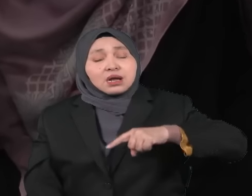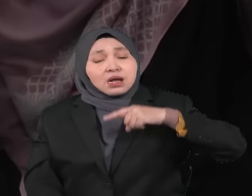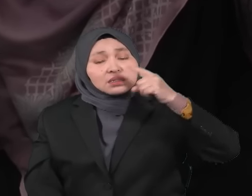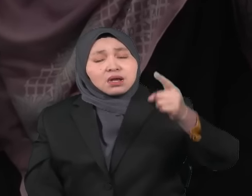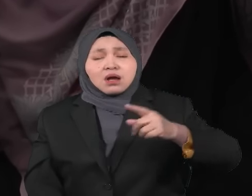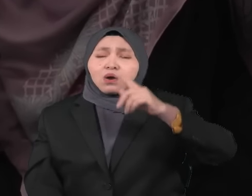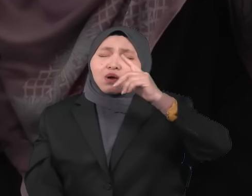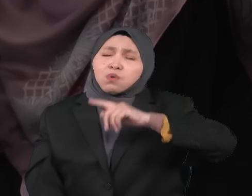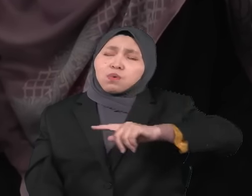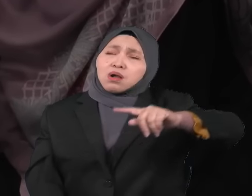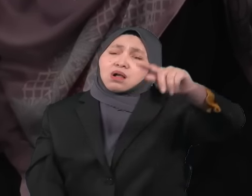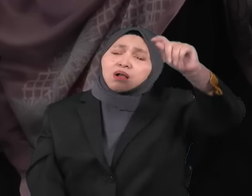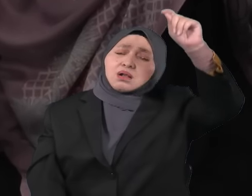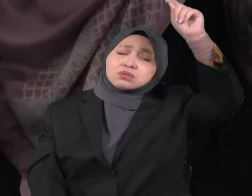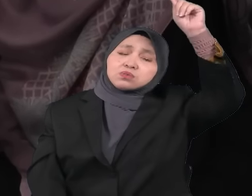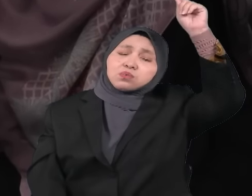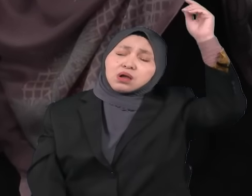rabbana